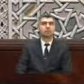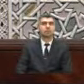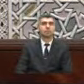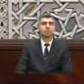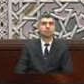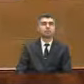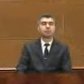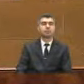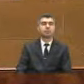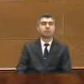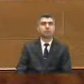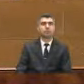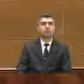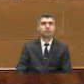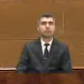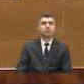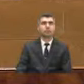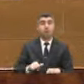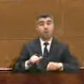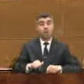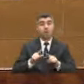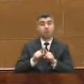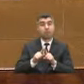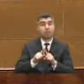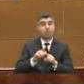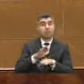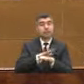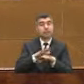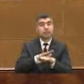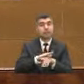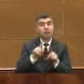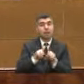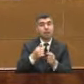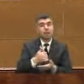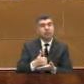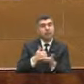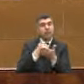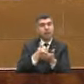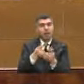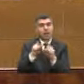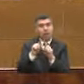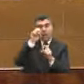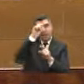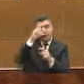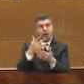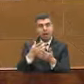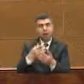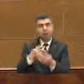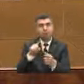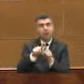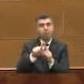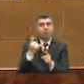نائب. سيد الوزير، سياسه الطاقات المتجدده سياسه مدعومه من طرف صاحب الجلاله، ولتتعكس الالتزام